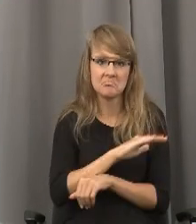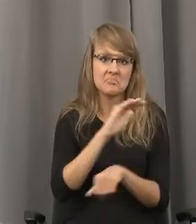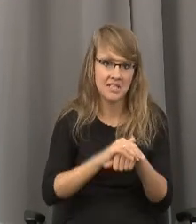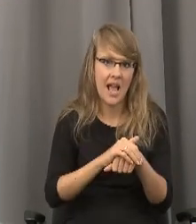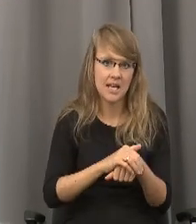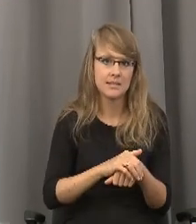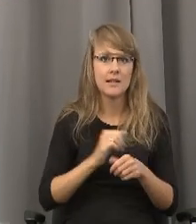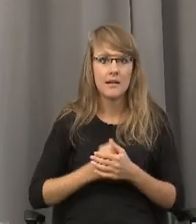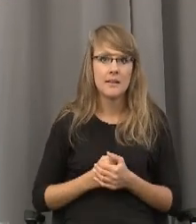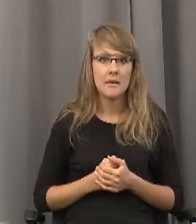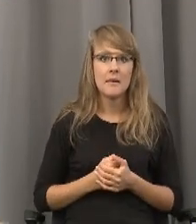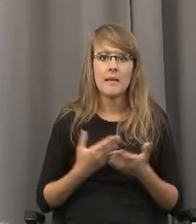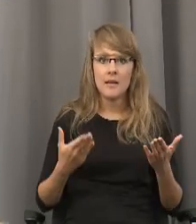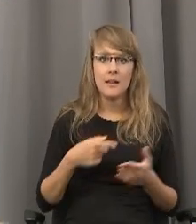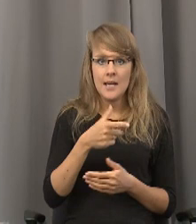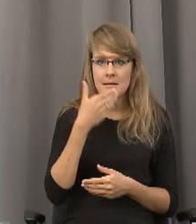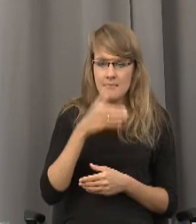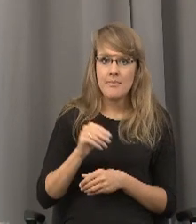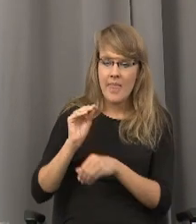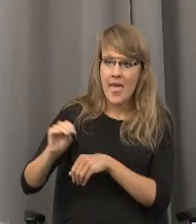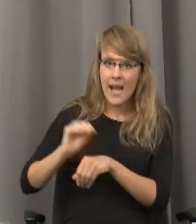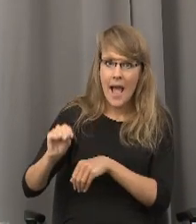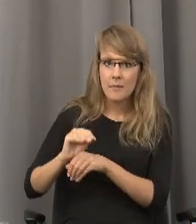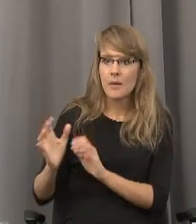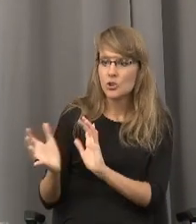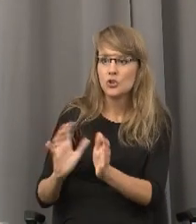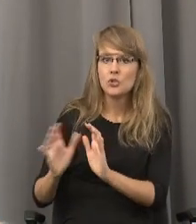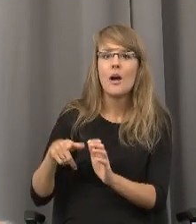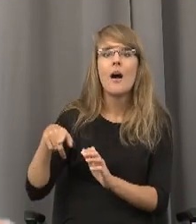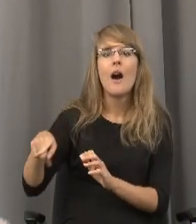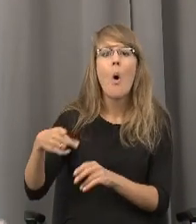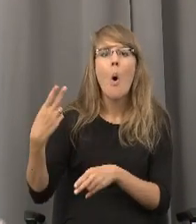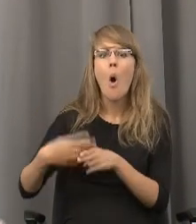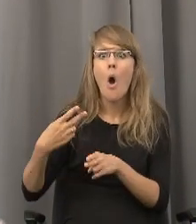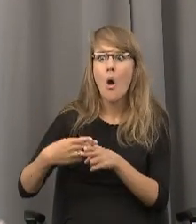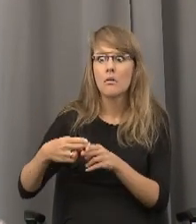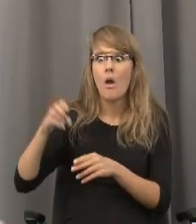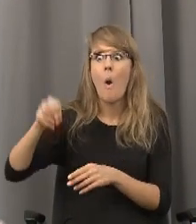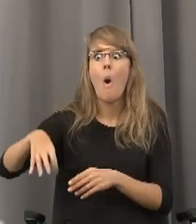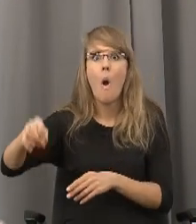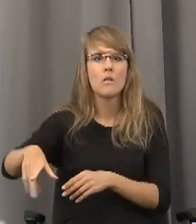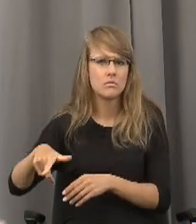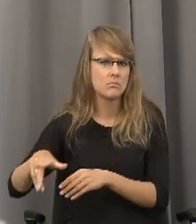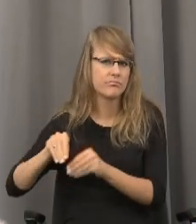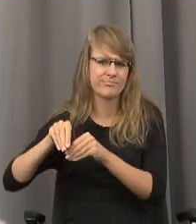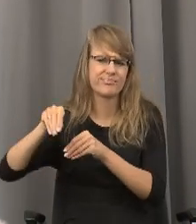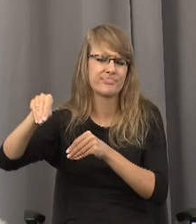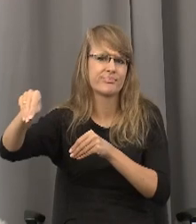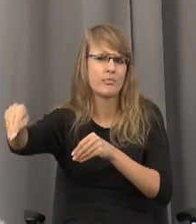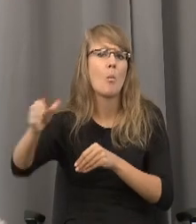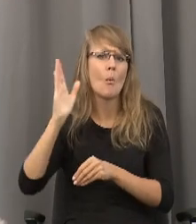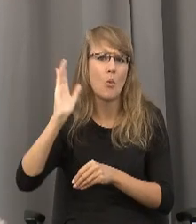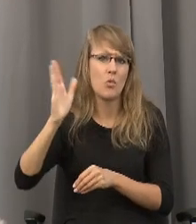zgadza. Skutkiem stosowania takiej terapii jest przesunięcie w czasie momentu, w którym choremu musi być zapewniona całodobowa opieka